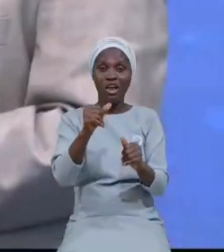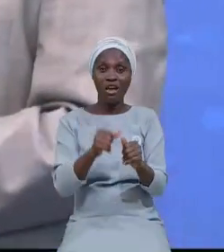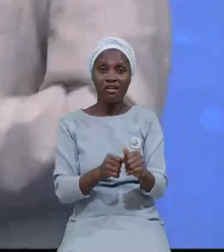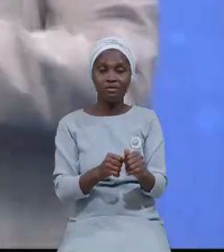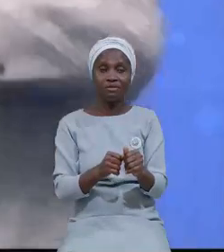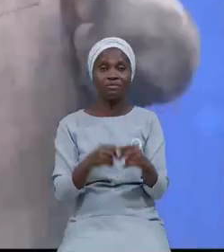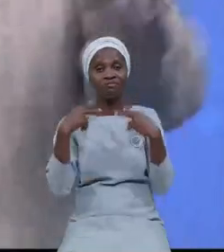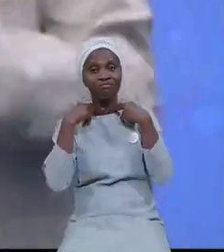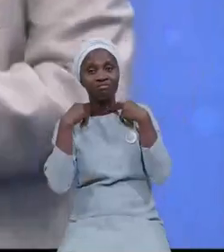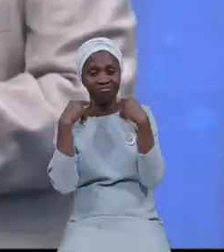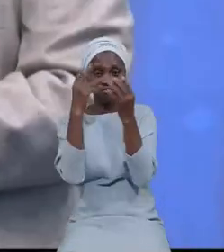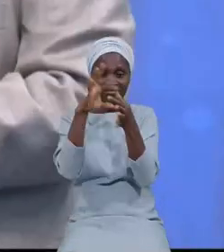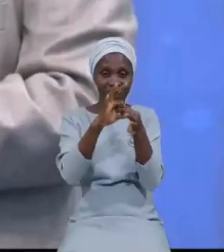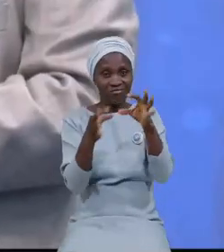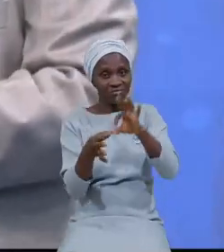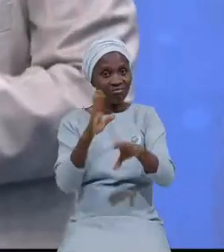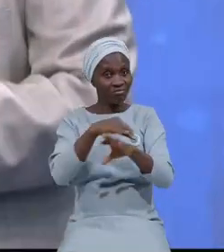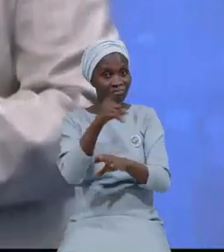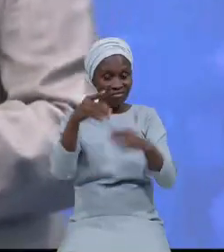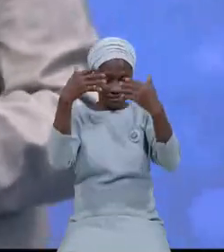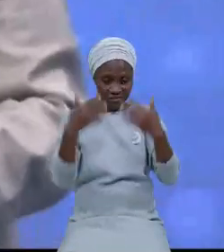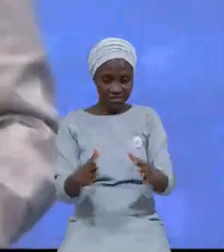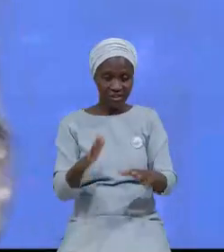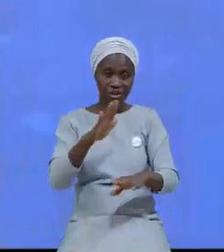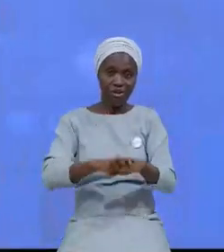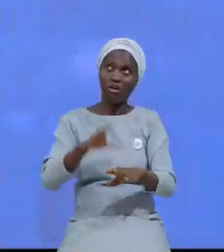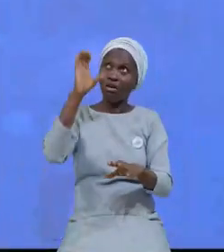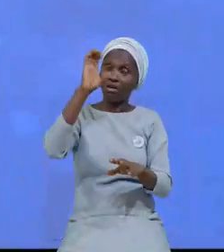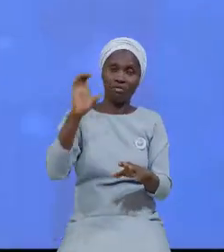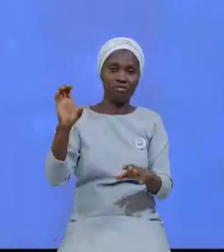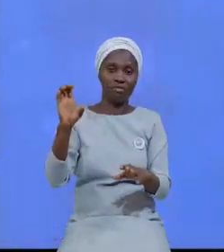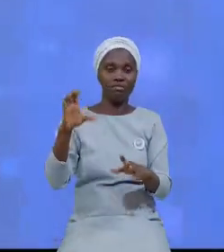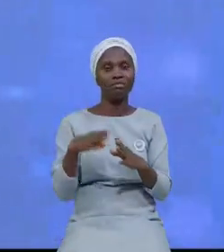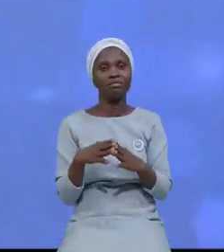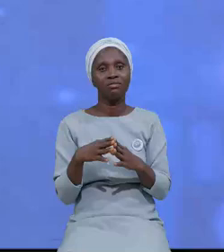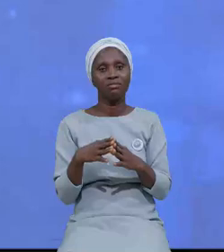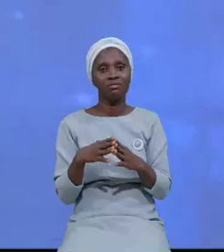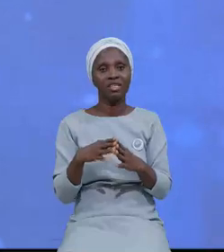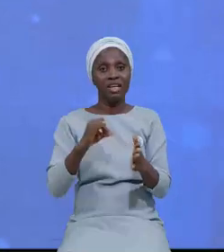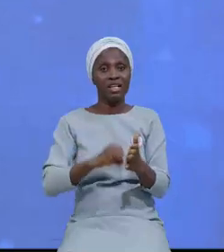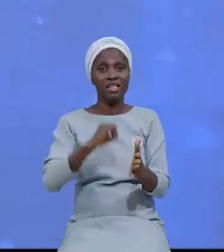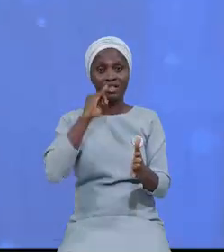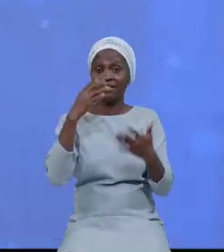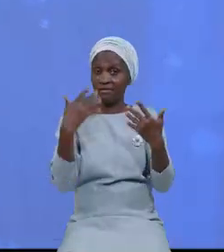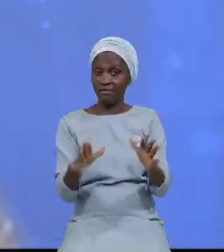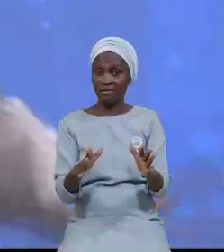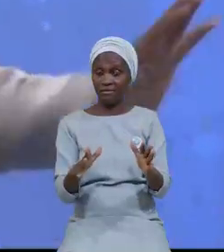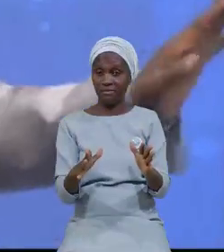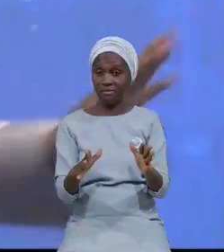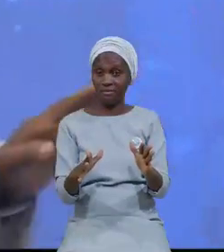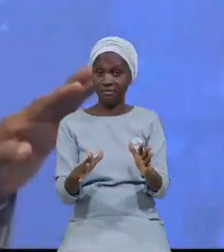tes liens tes chaînes tout est accompli sur la croix si c'est accompli